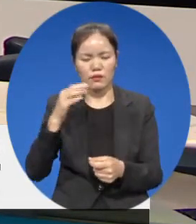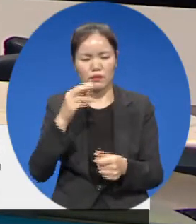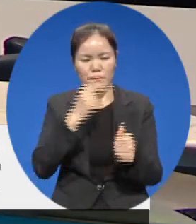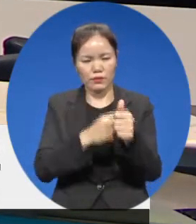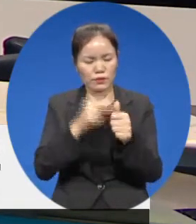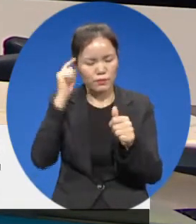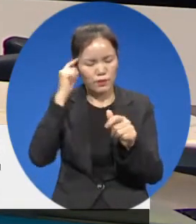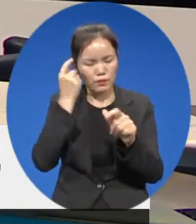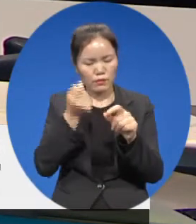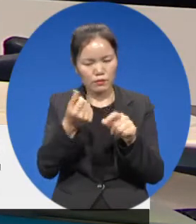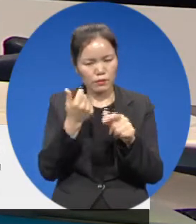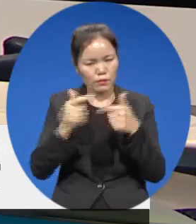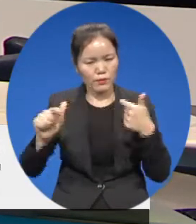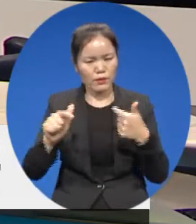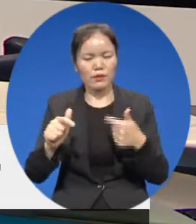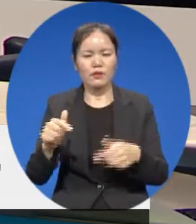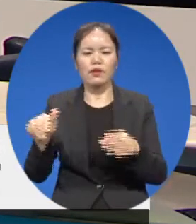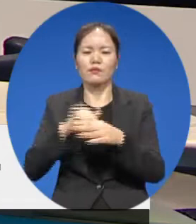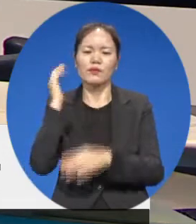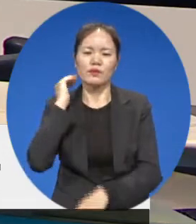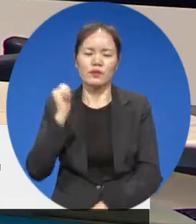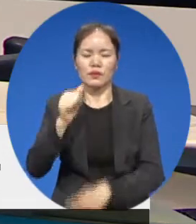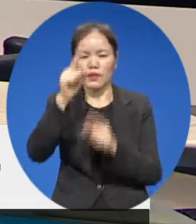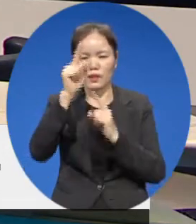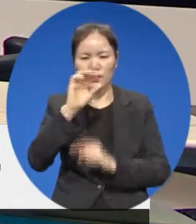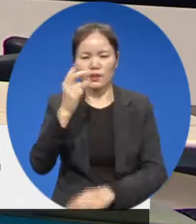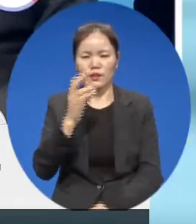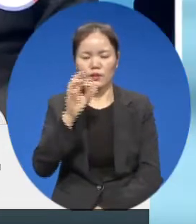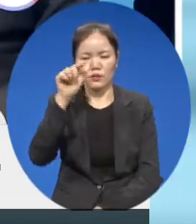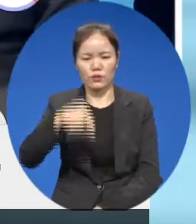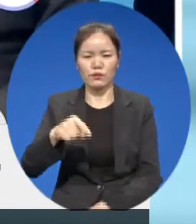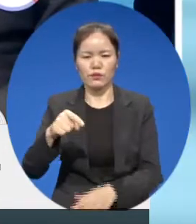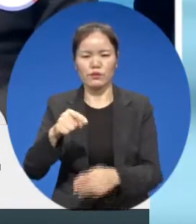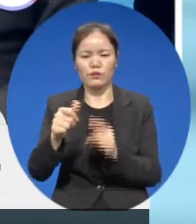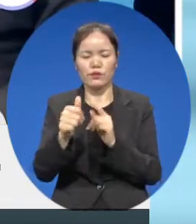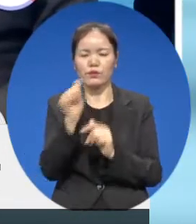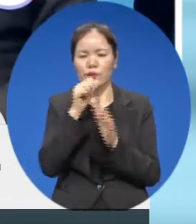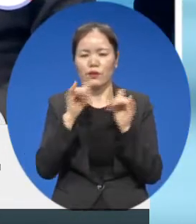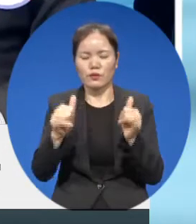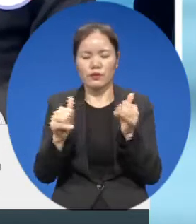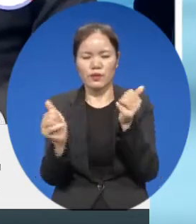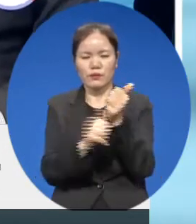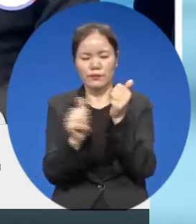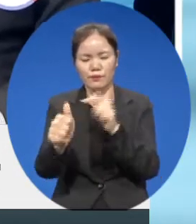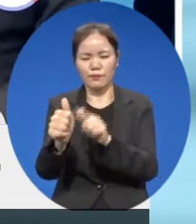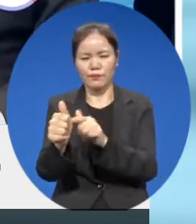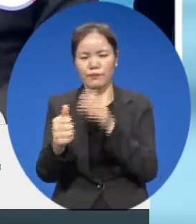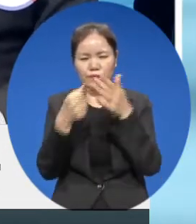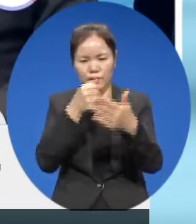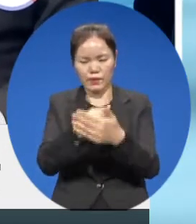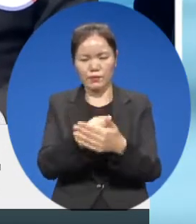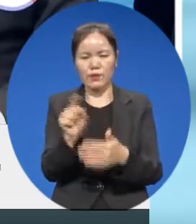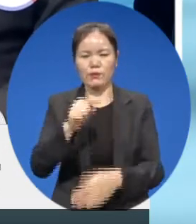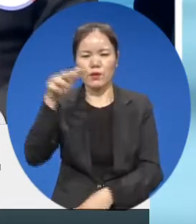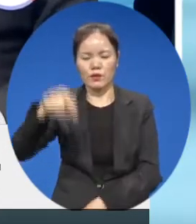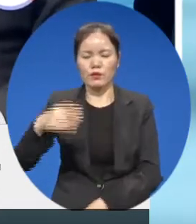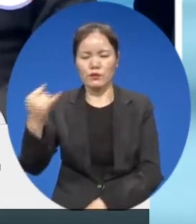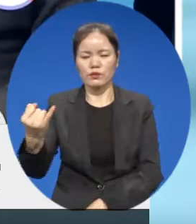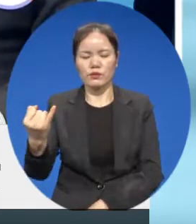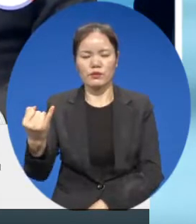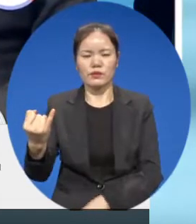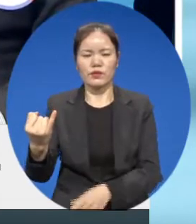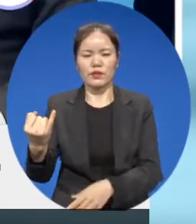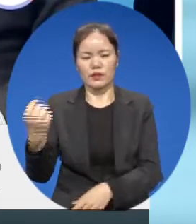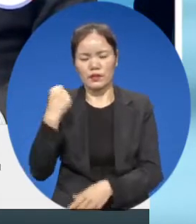문재인 대통령 이토록 빨리 이용구 변호사를 차관으로 지며 1건 추미애 장관의 힘을 실어주고 빨리 징계 해서 이 국면을 좀 끝내자는